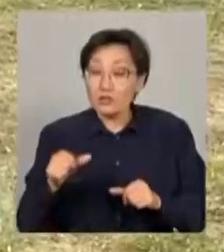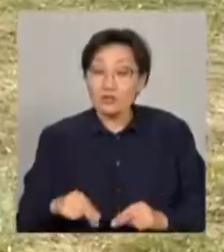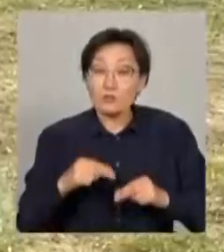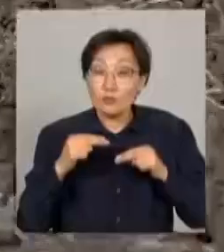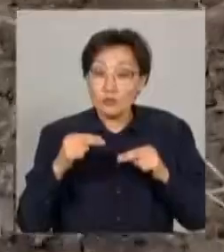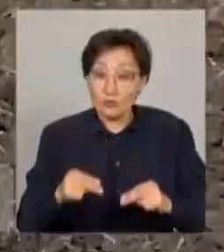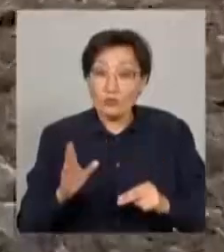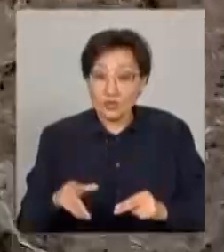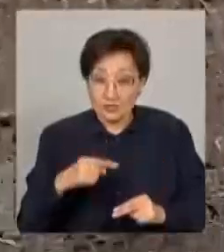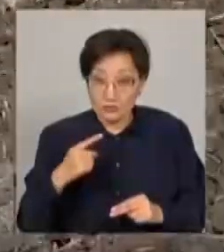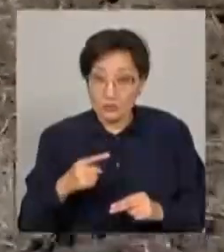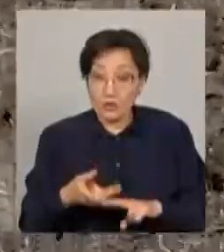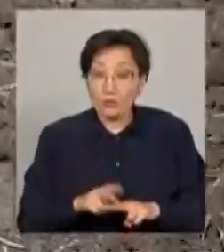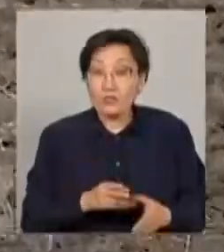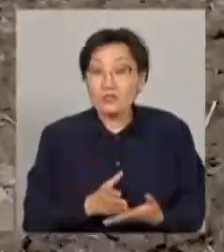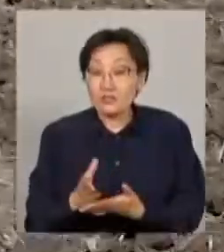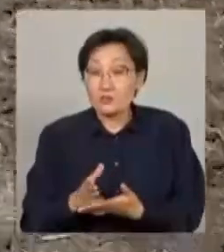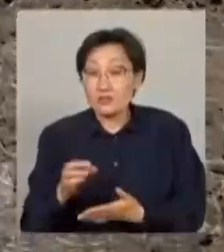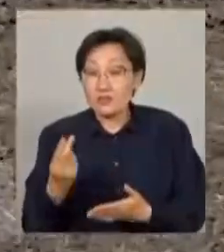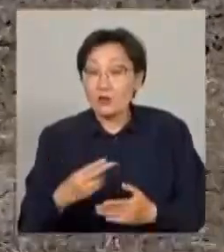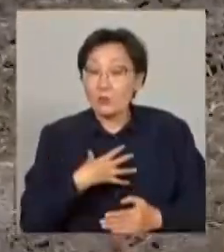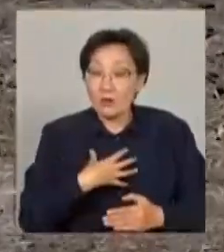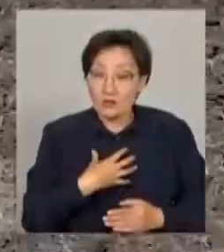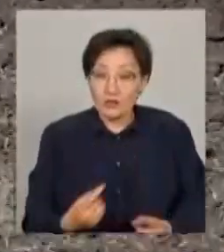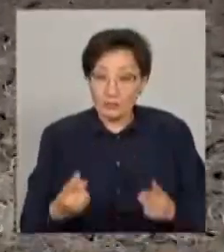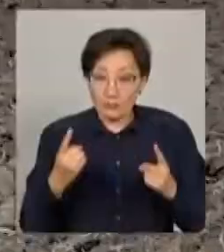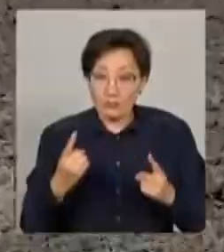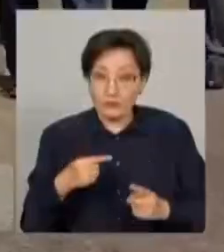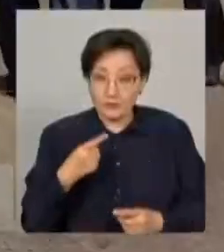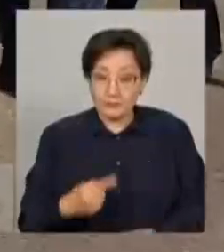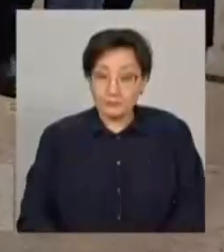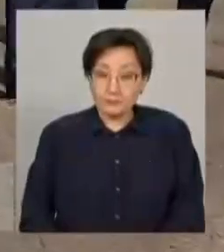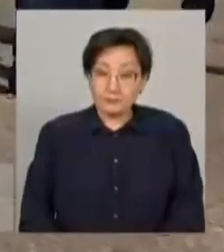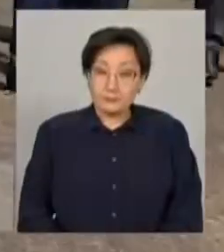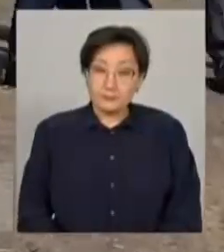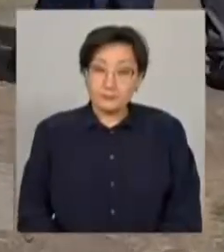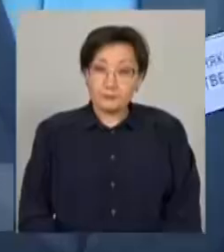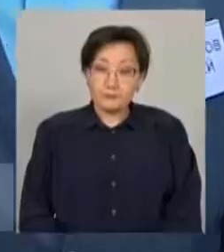көңіл бөлінетінін айтып, бұл саланың әлеуметтік маңызы зор деді.